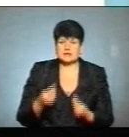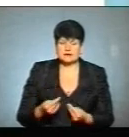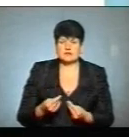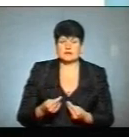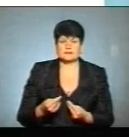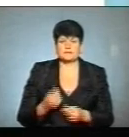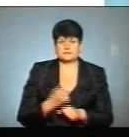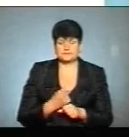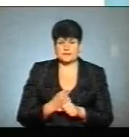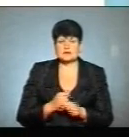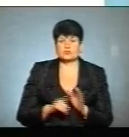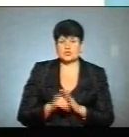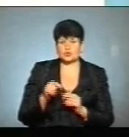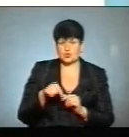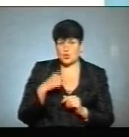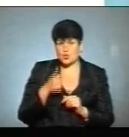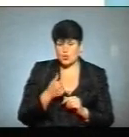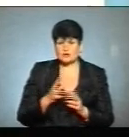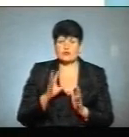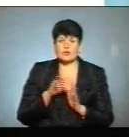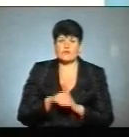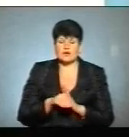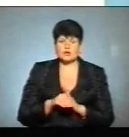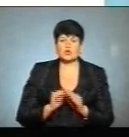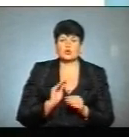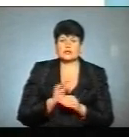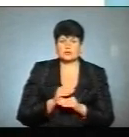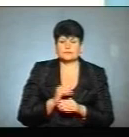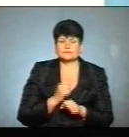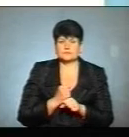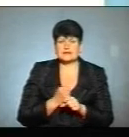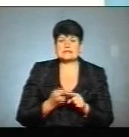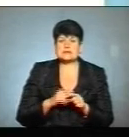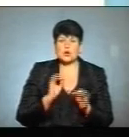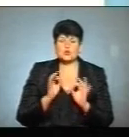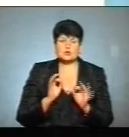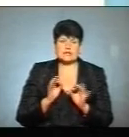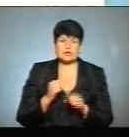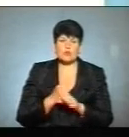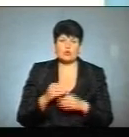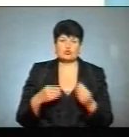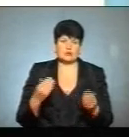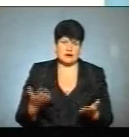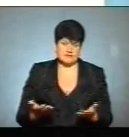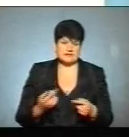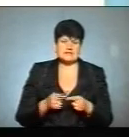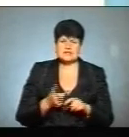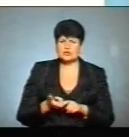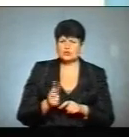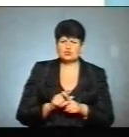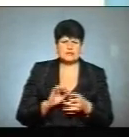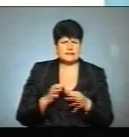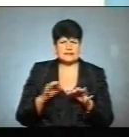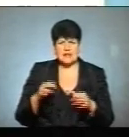роботи. З початку цього року в нас запроваджено такі додаткові функції, це є консультант роботодавця. Тобто це дуже таке